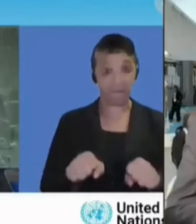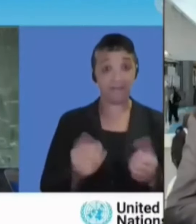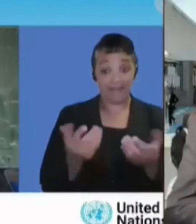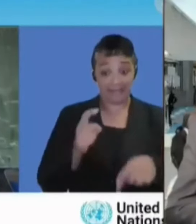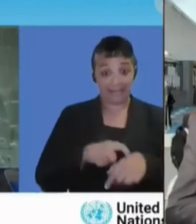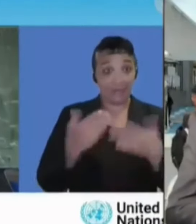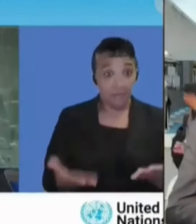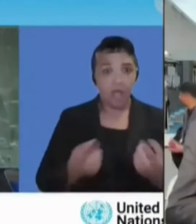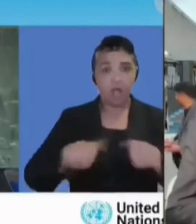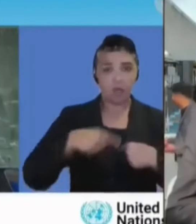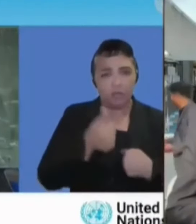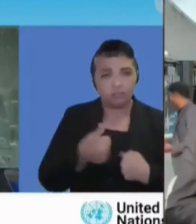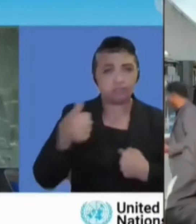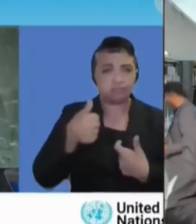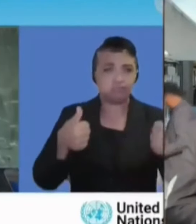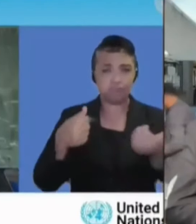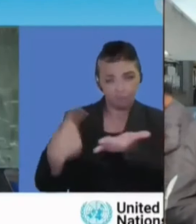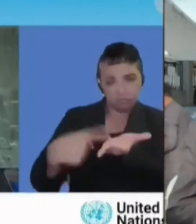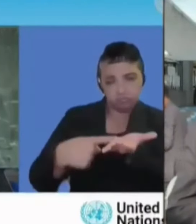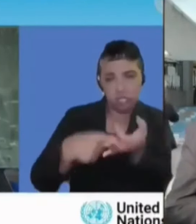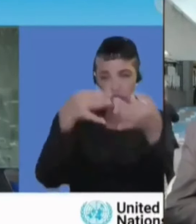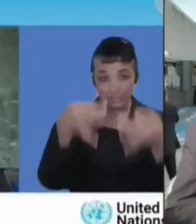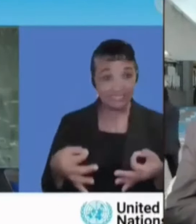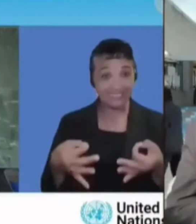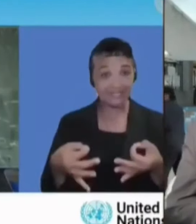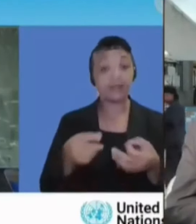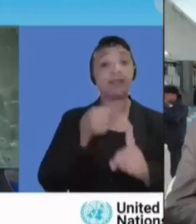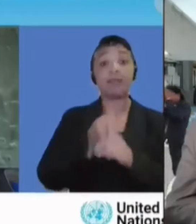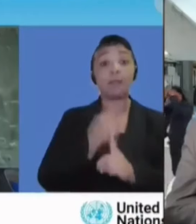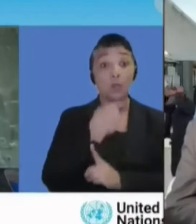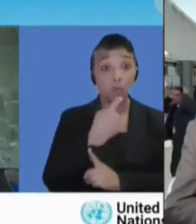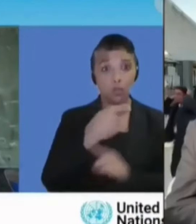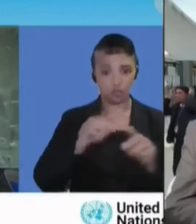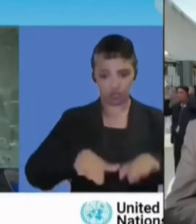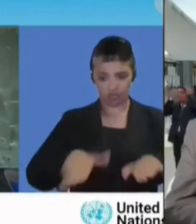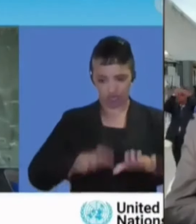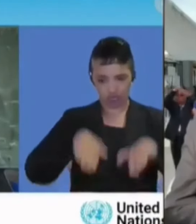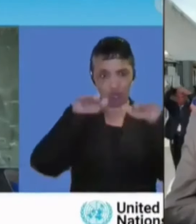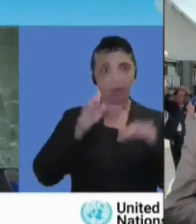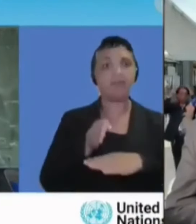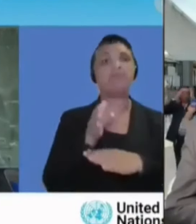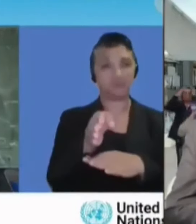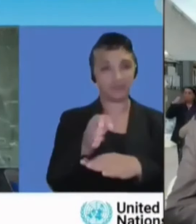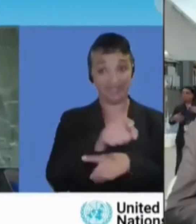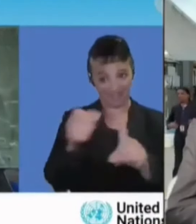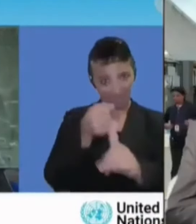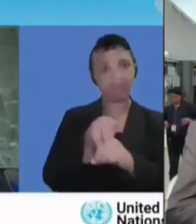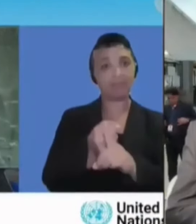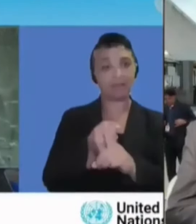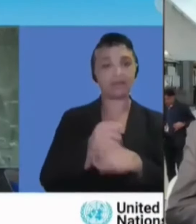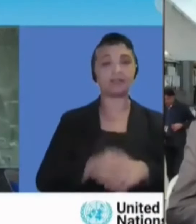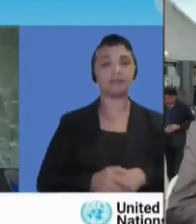banyak pemimpin dunia yang menyuarakan kekhawatiran mereka terkait dengan bagaimana peran PBB dalam menyelesaikan atau berpartisipasi aktif